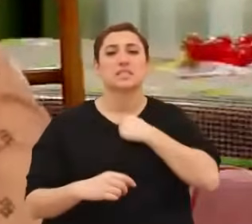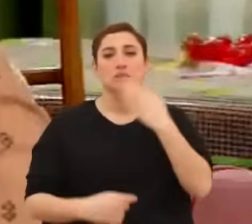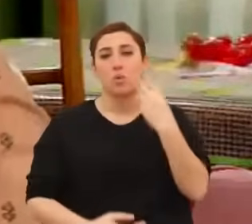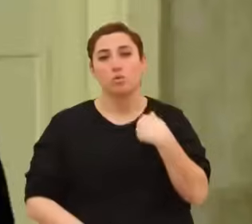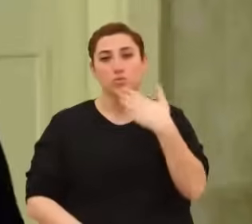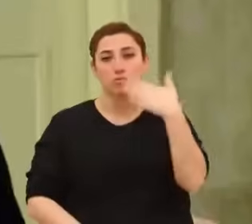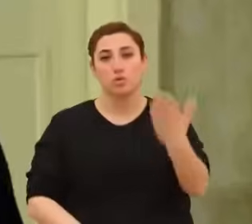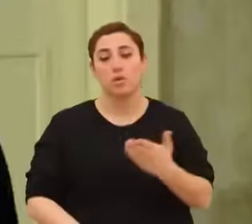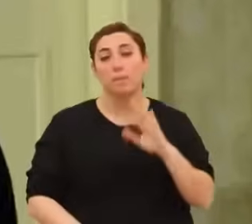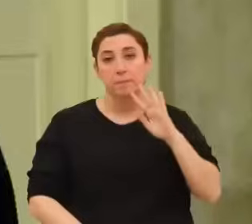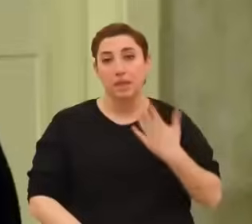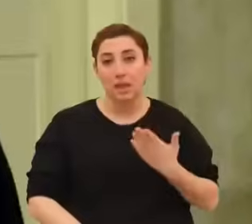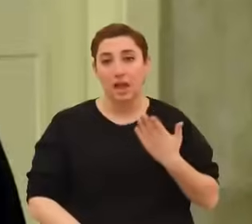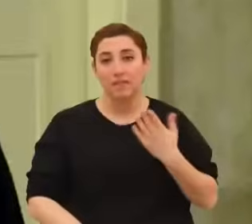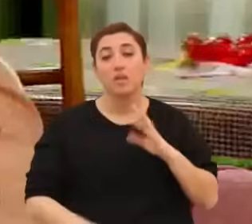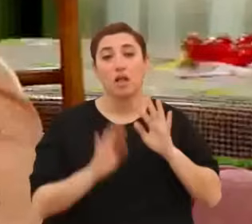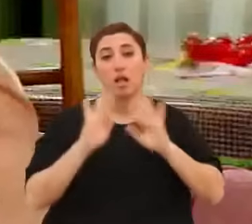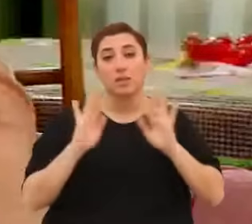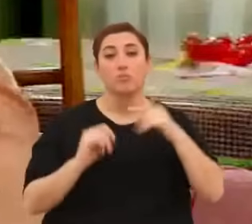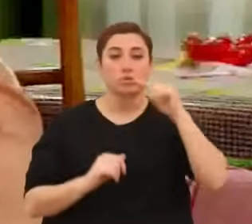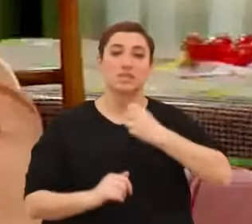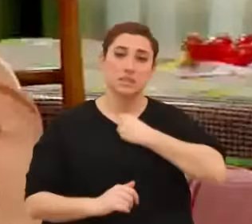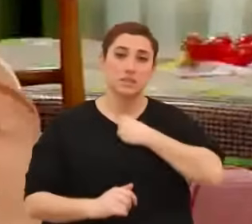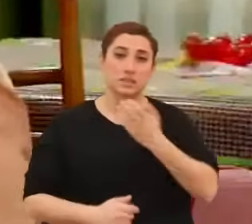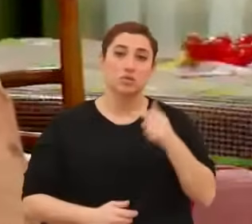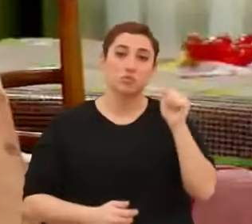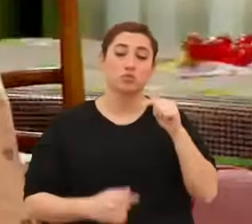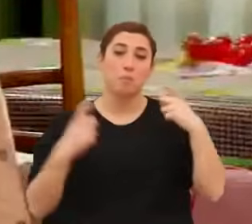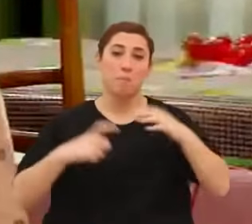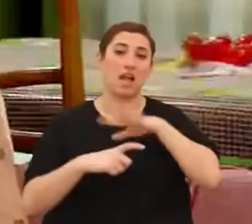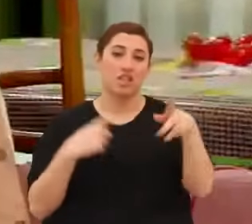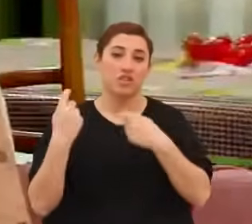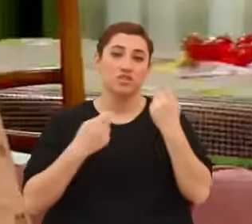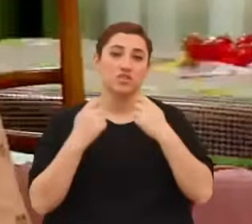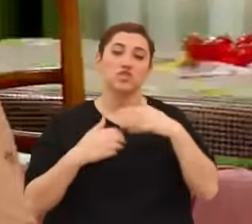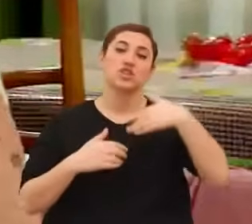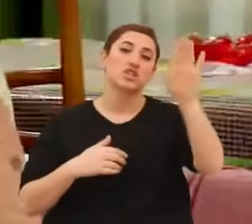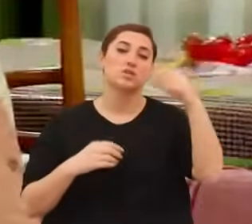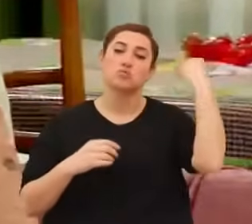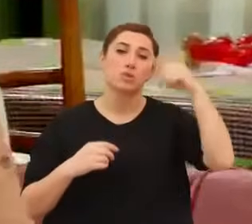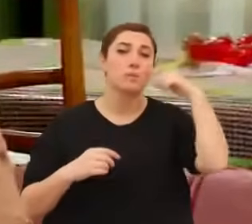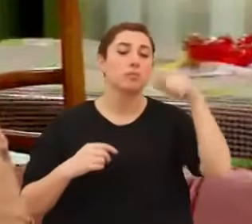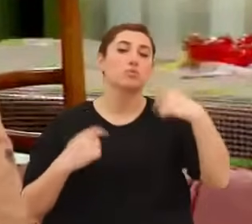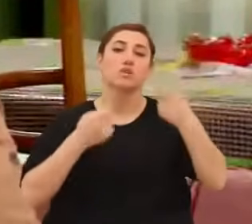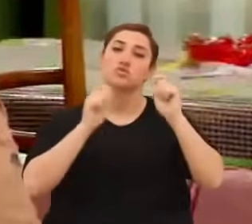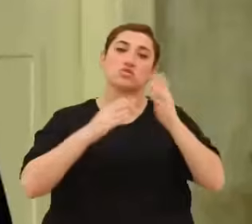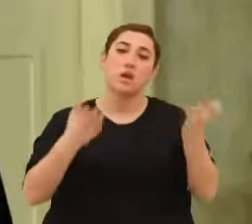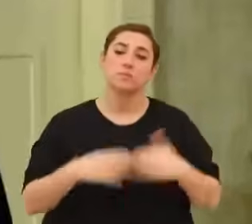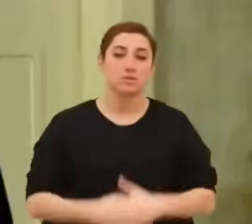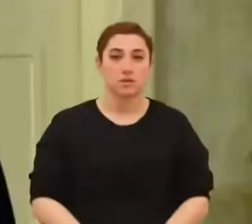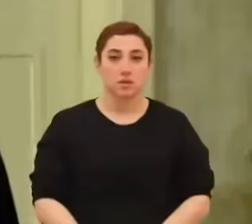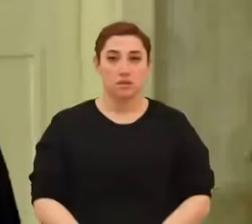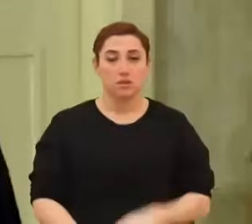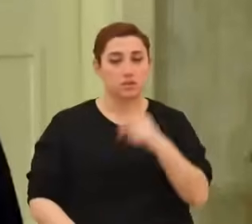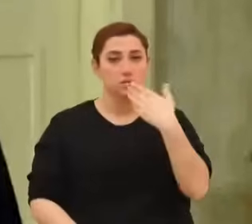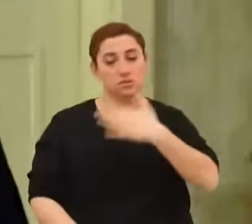sıkıldığımı söyledim. Yani tabii bu da sıkıntı. Bu da mahallenin işi. Gitsin muhtar bey bunu da hallediversin